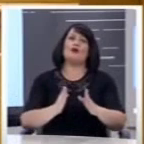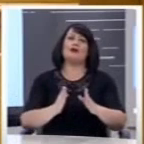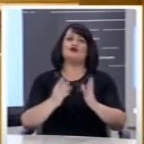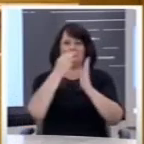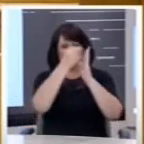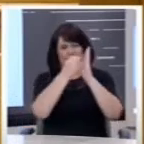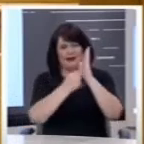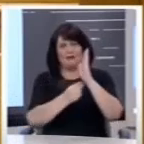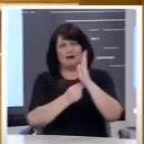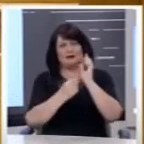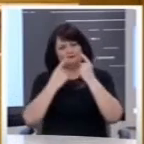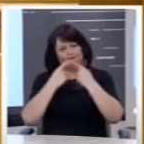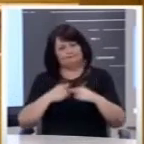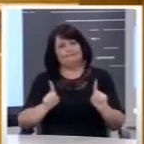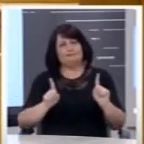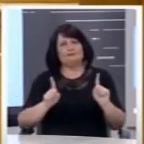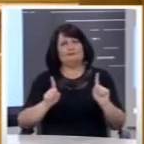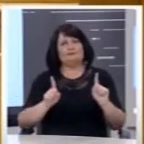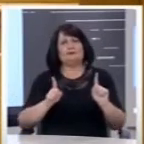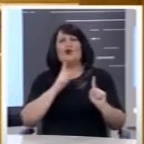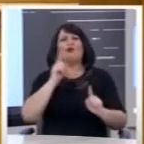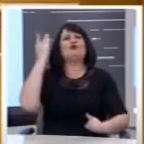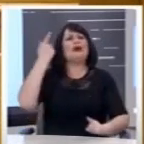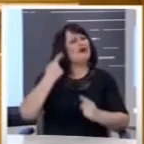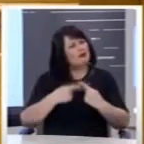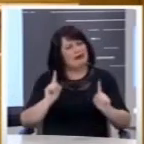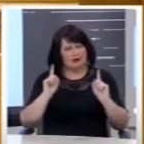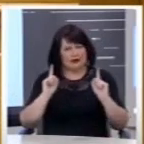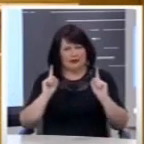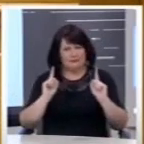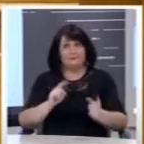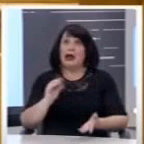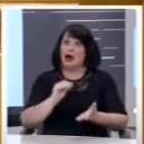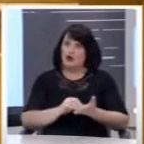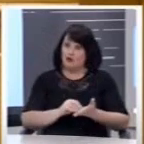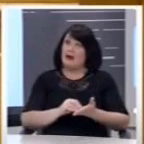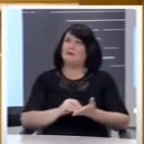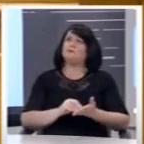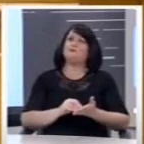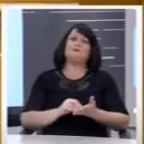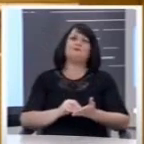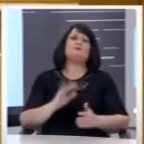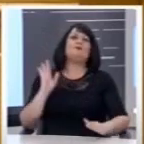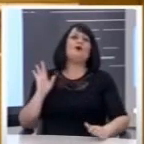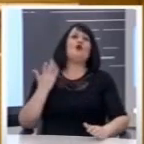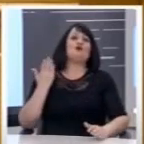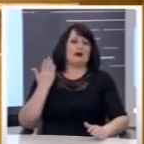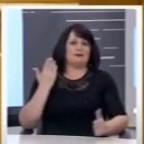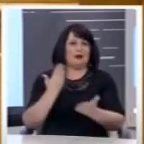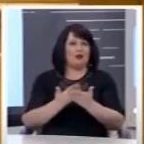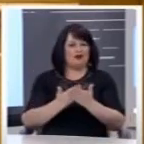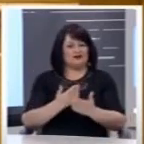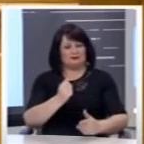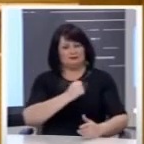ατζέντα διαφορετική από ήταν η διαπραγματεύση του Κυπριακού στο παρελθόν. Επίσης, ότι όταν έχει τεκμηριωμένες